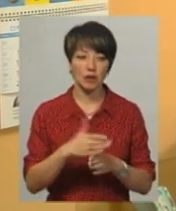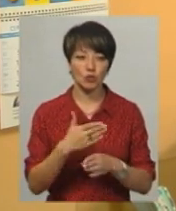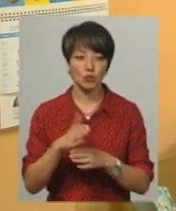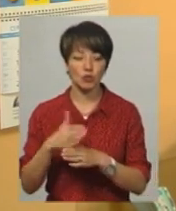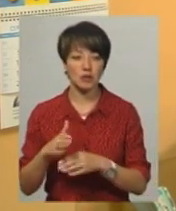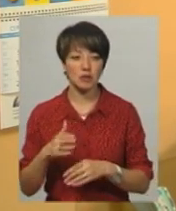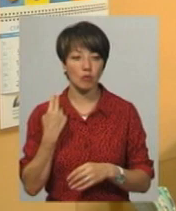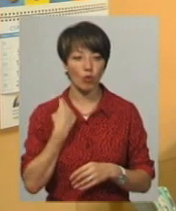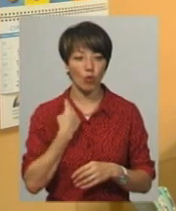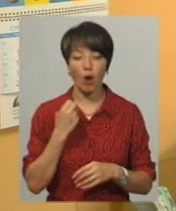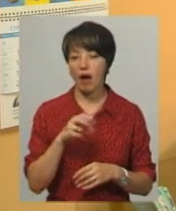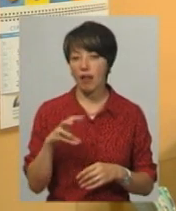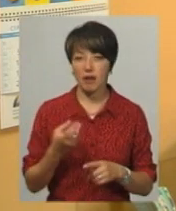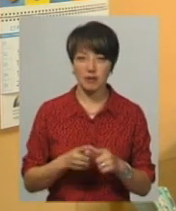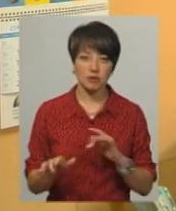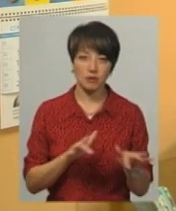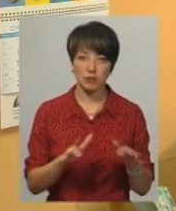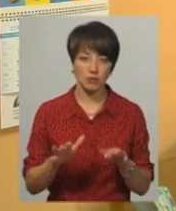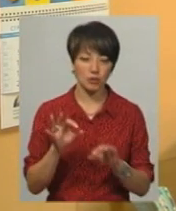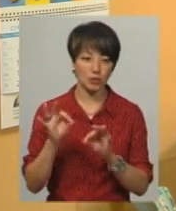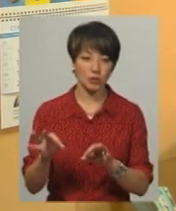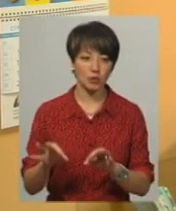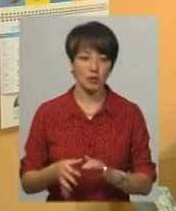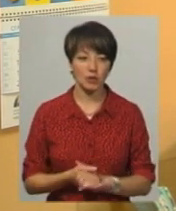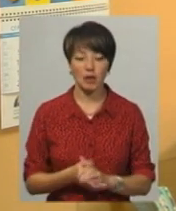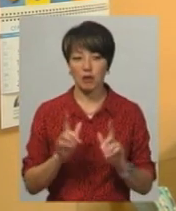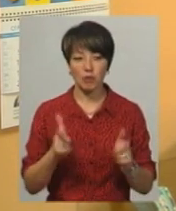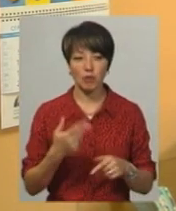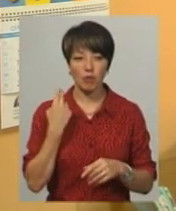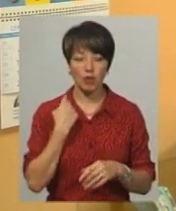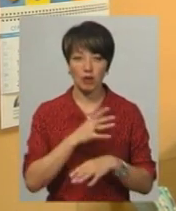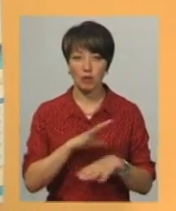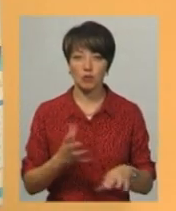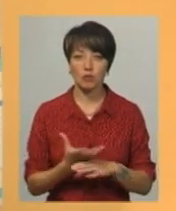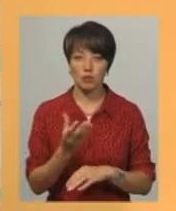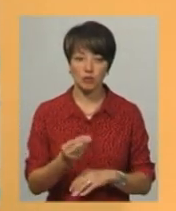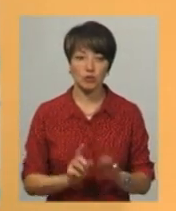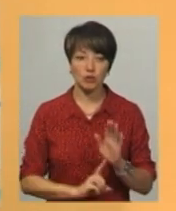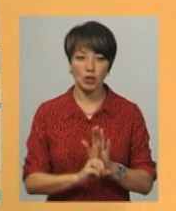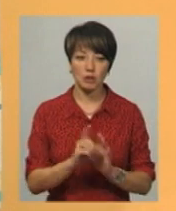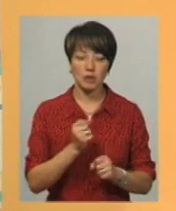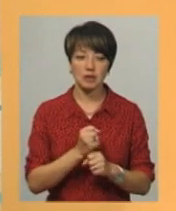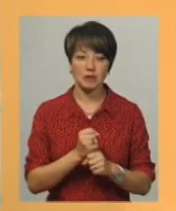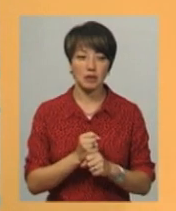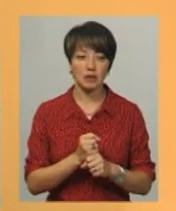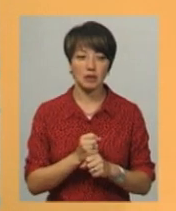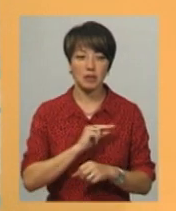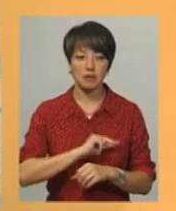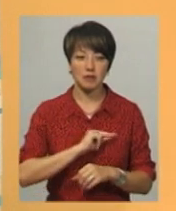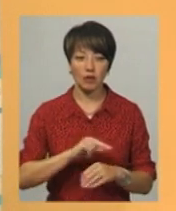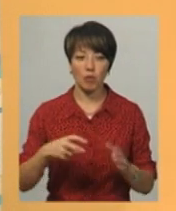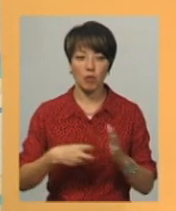реструктуризацію заборгованості. Однак на ці кроки споживач не погодився і борг не був сплочений. Спочатку працівники провели